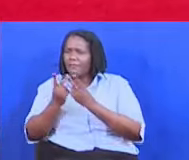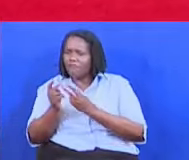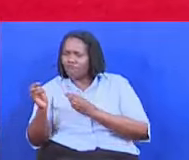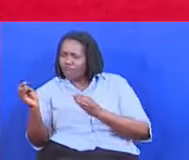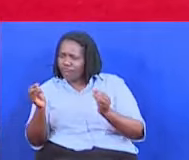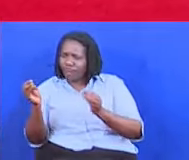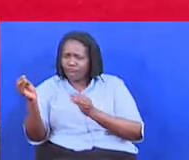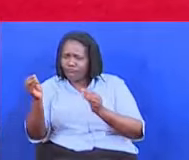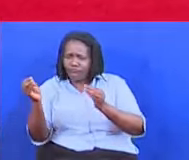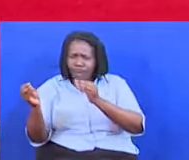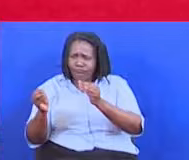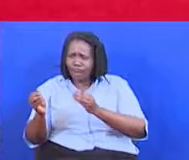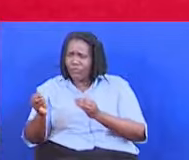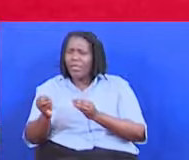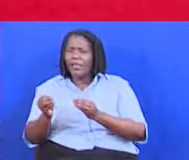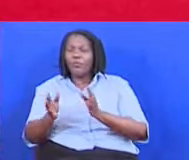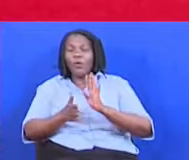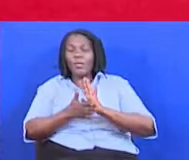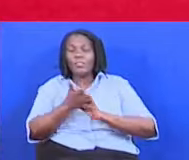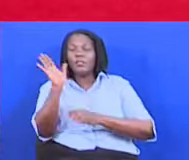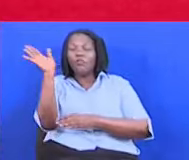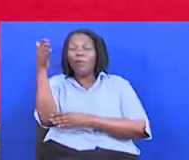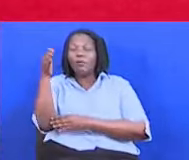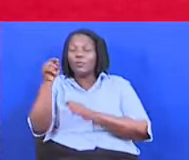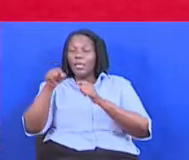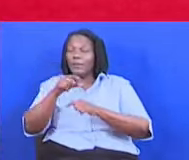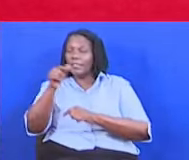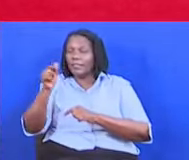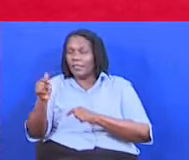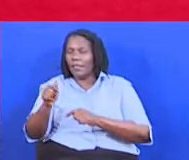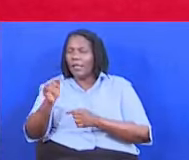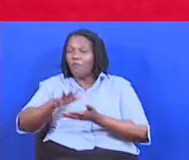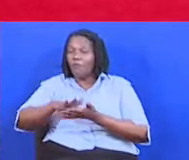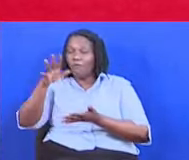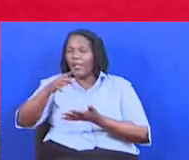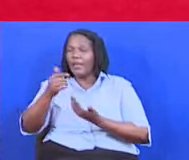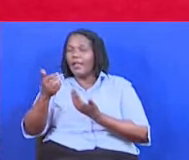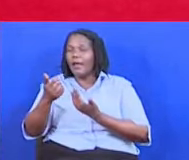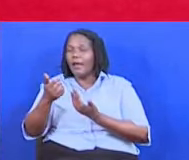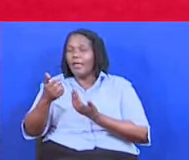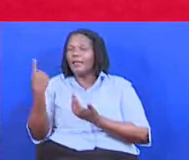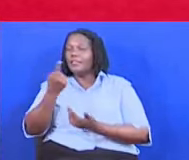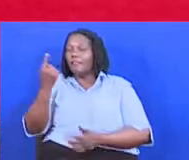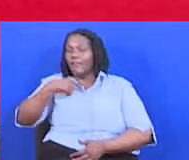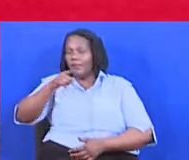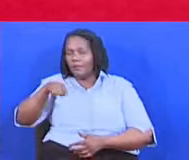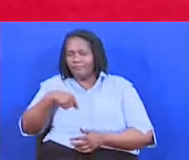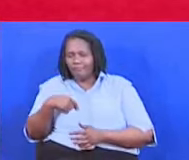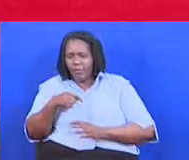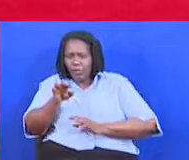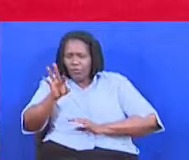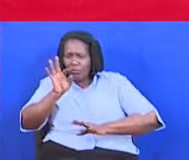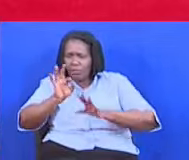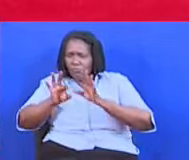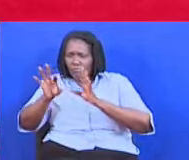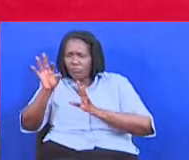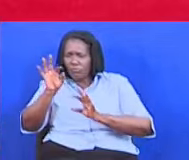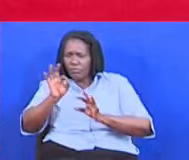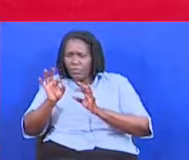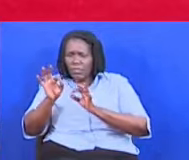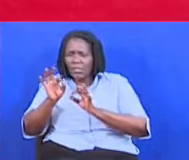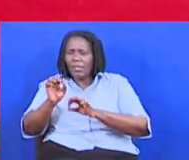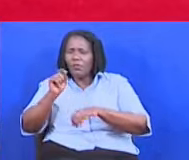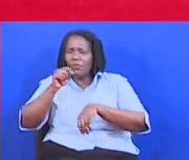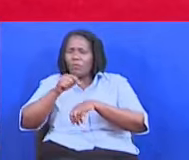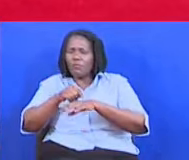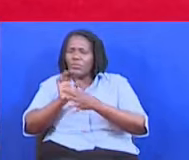kufungua ofisi za ubalozi nchini kwa maslahi mapana ya taifa letu. Uchambuzi huo unahusu ushirikiano